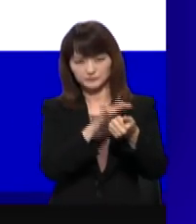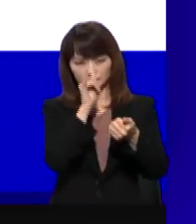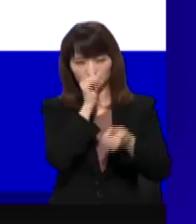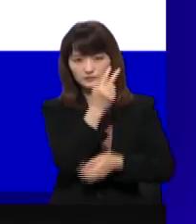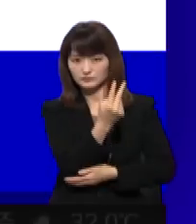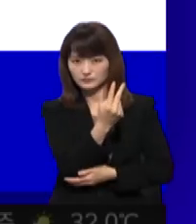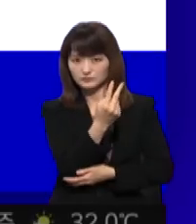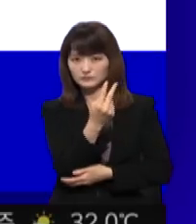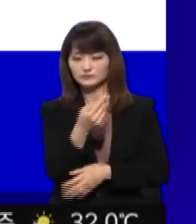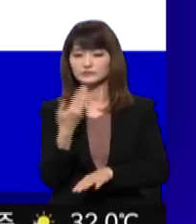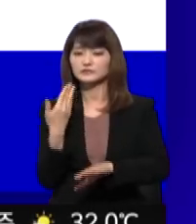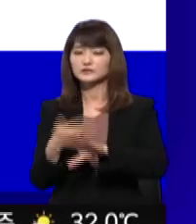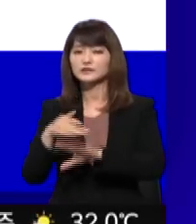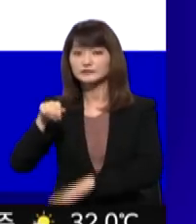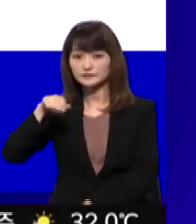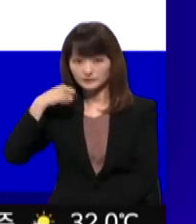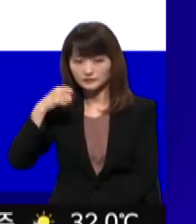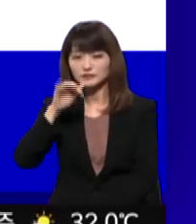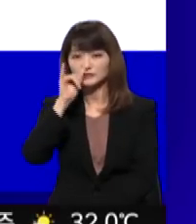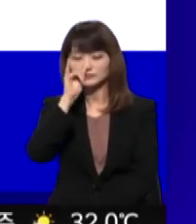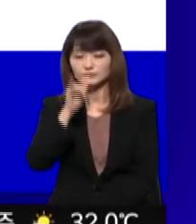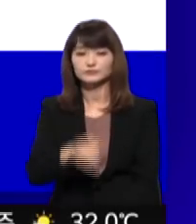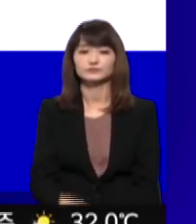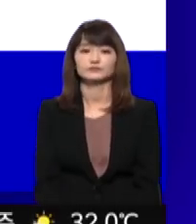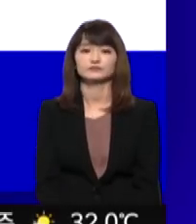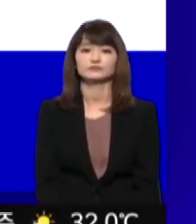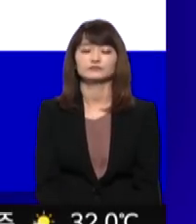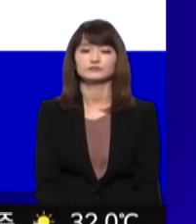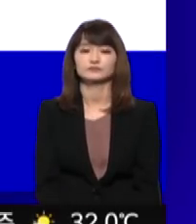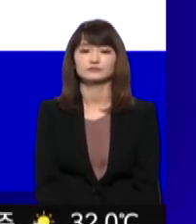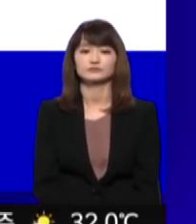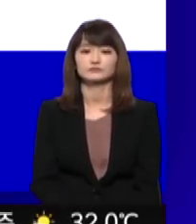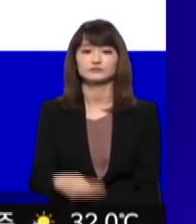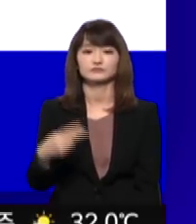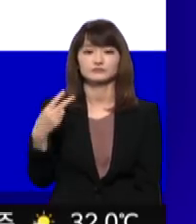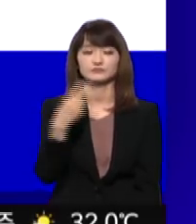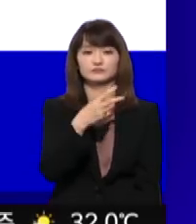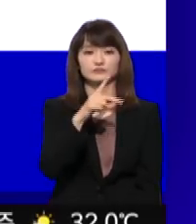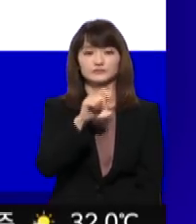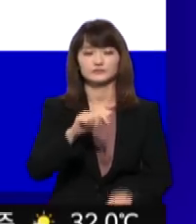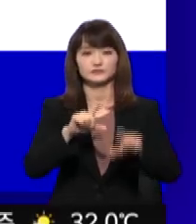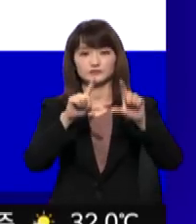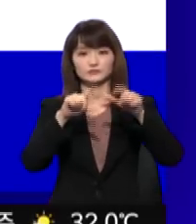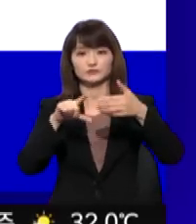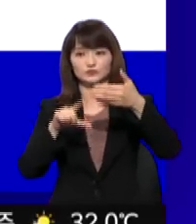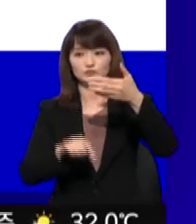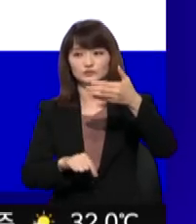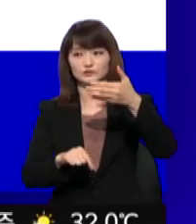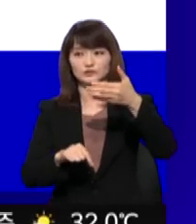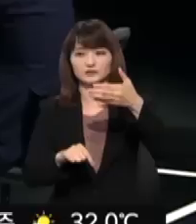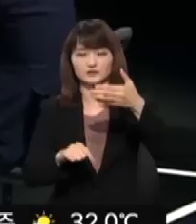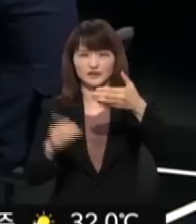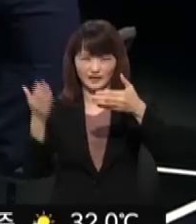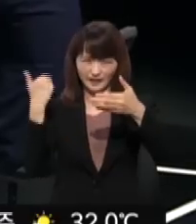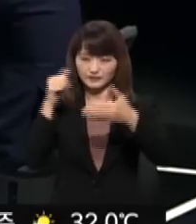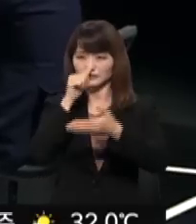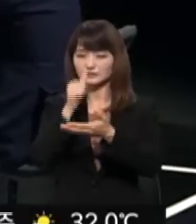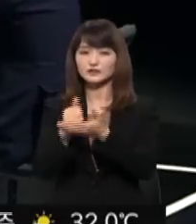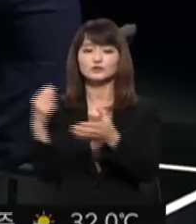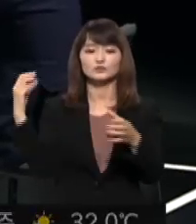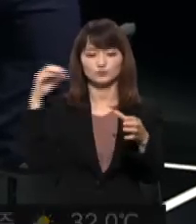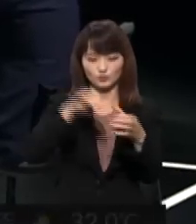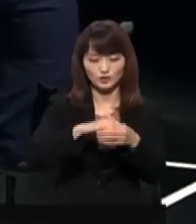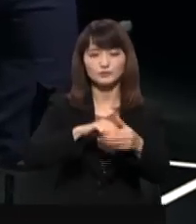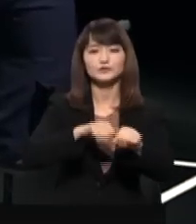차례가 있었고 다른 식사 이런 부분도 있다라고 합니다 그래서 15년 9월까지면 포괄 일제를 적용할 수 있다라는게 이제